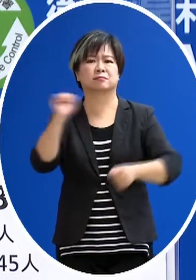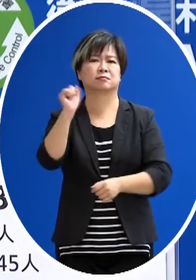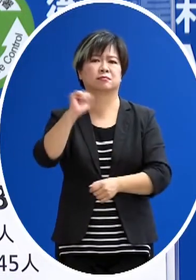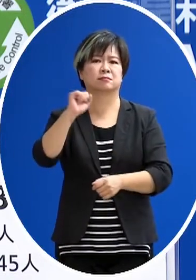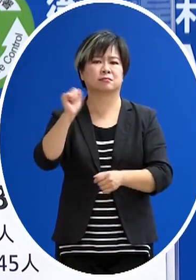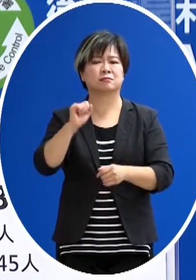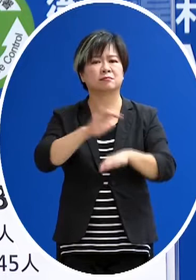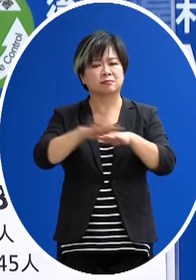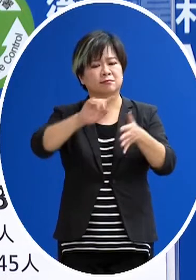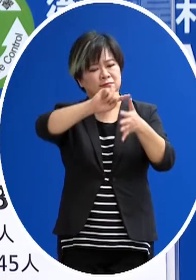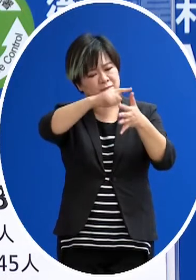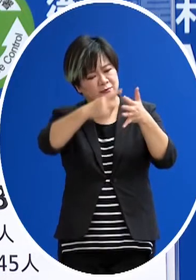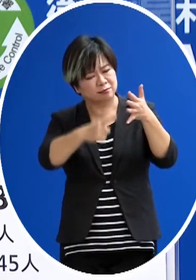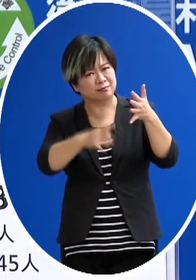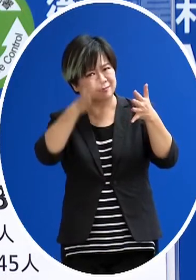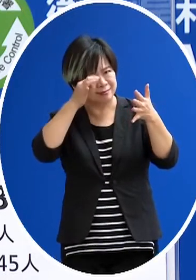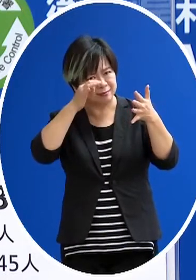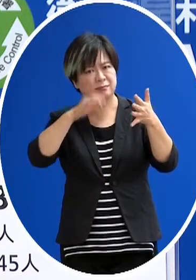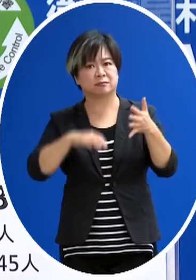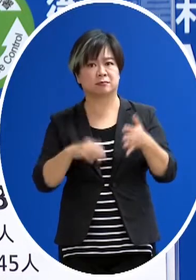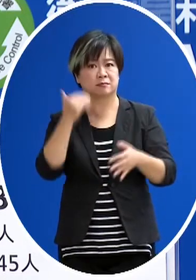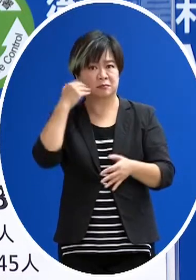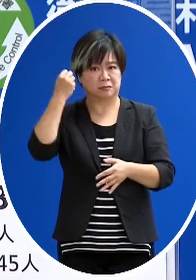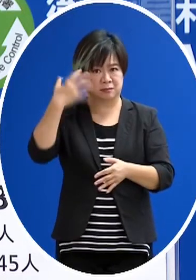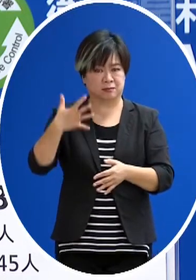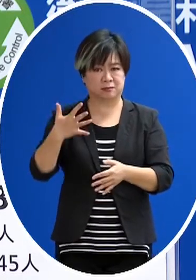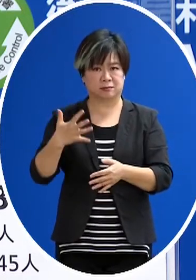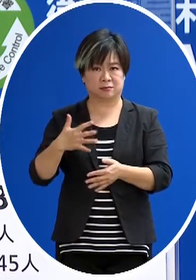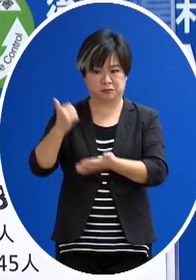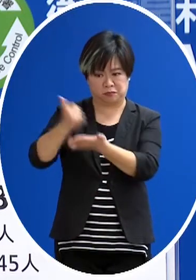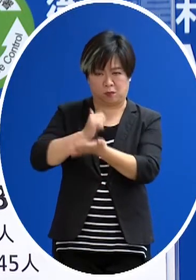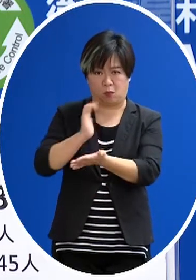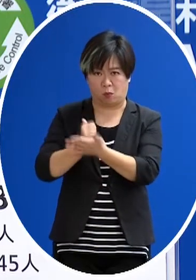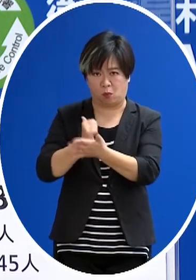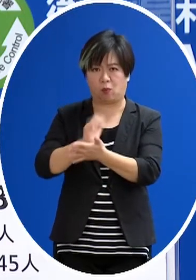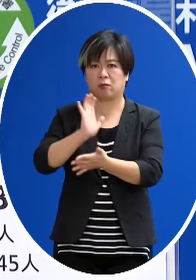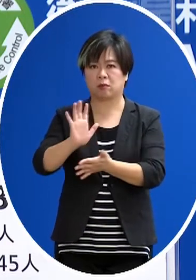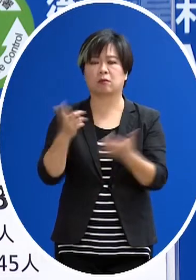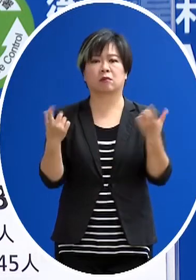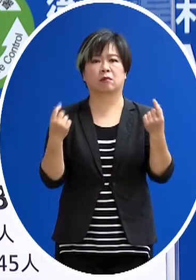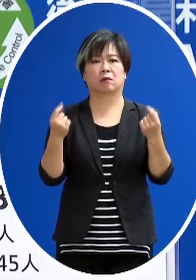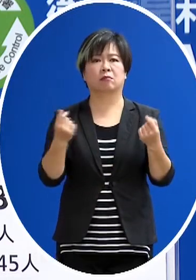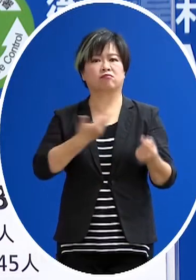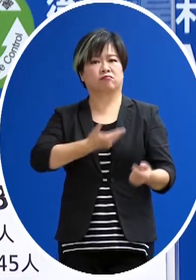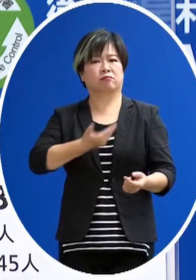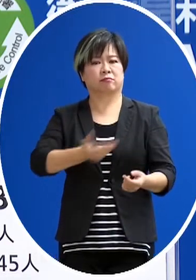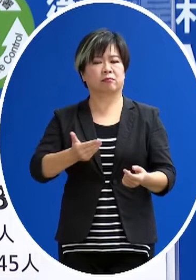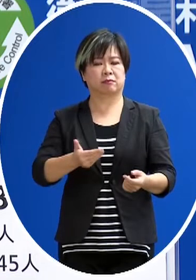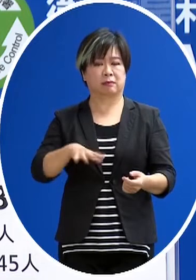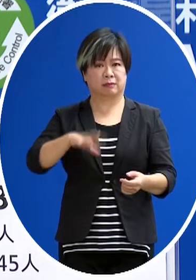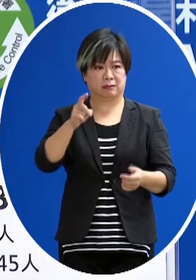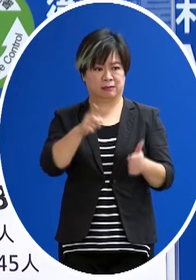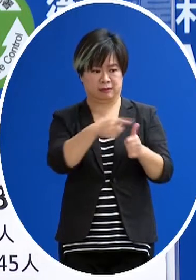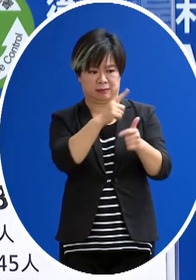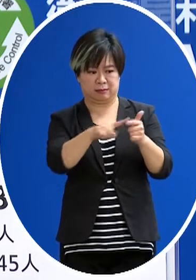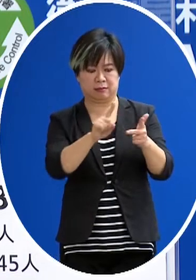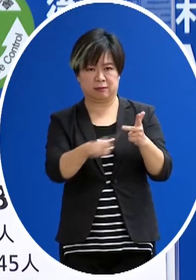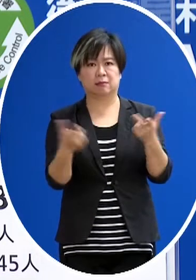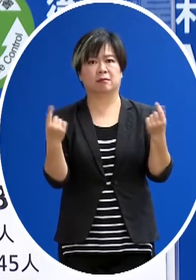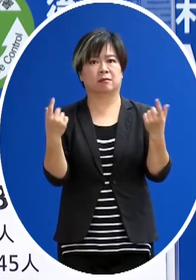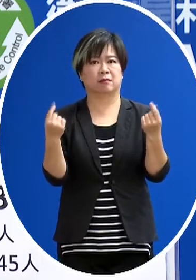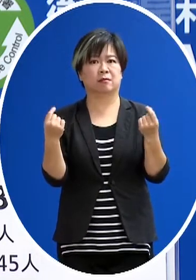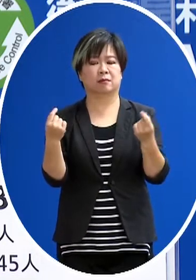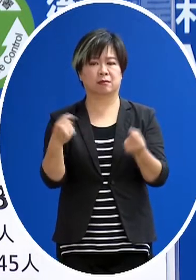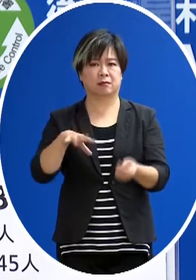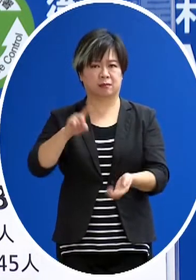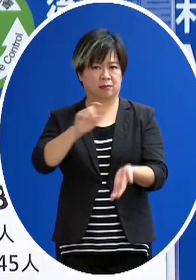就一层一层往下开，那有新的疫苗再进来，那我们还是一样开放，那优先顺序仍然是维持原来